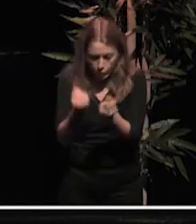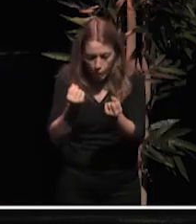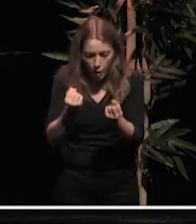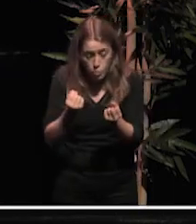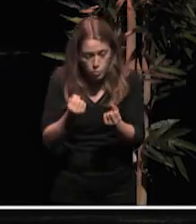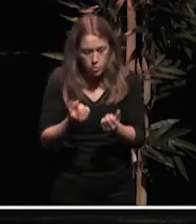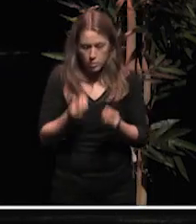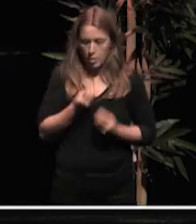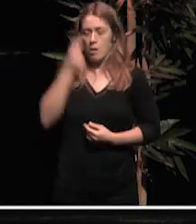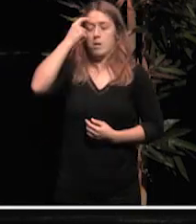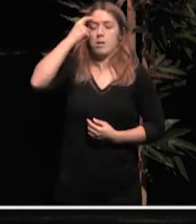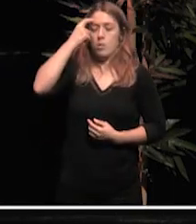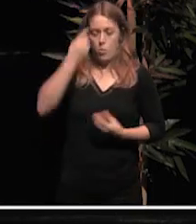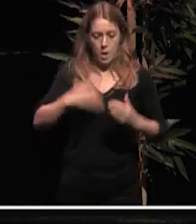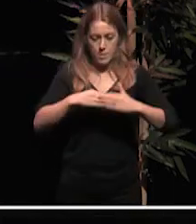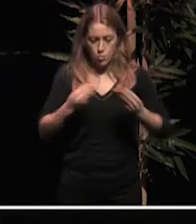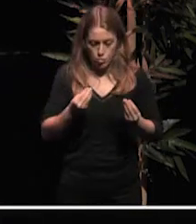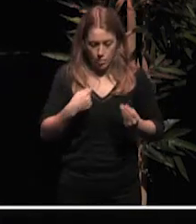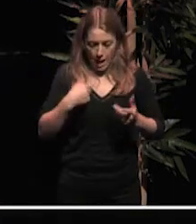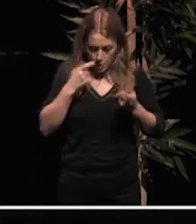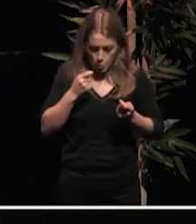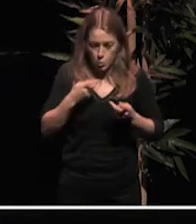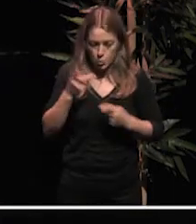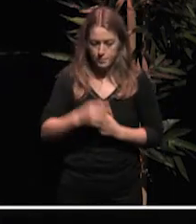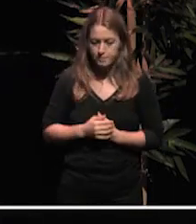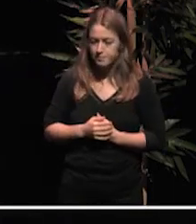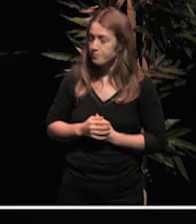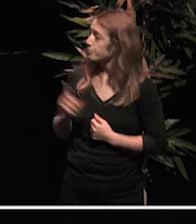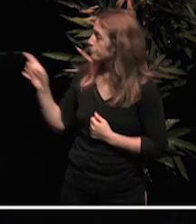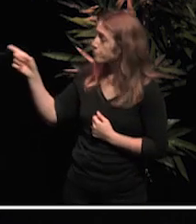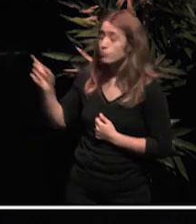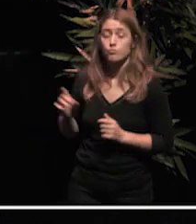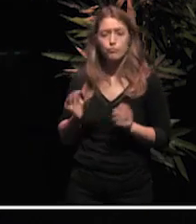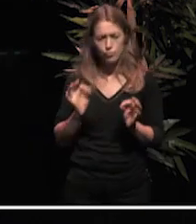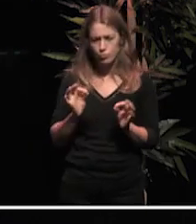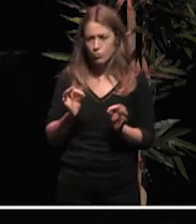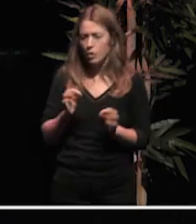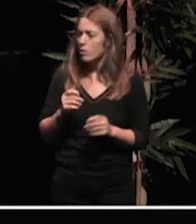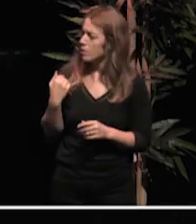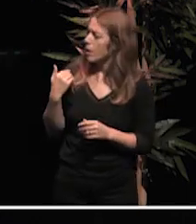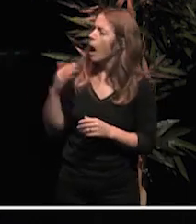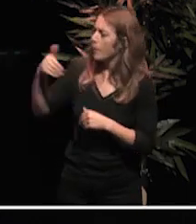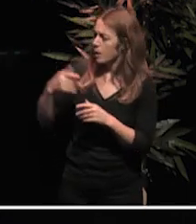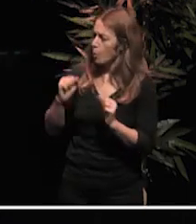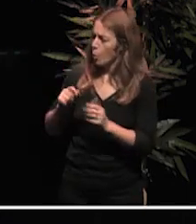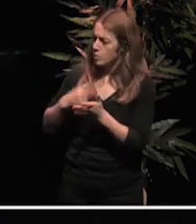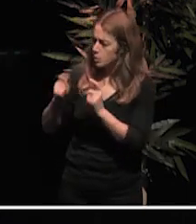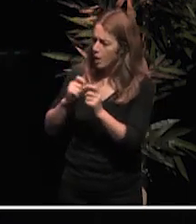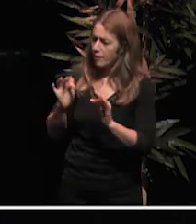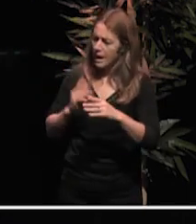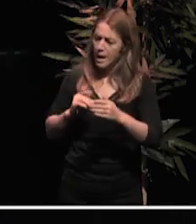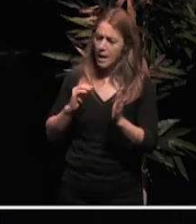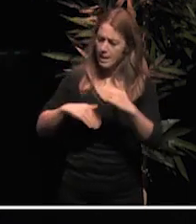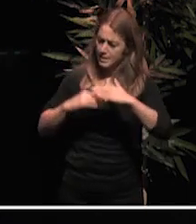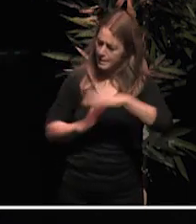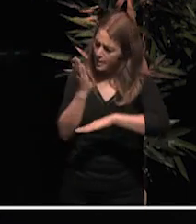connaître ses limites et faire quand même attention à ce qu'on fait. On va y revenir d'ailleurs tout à l'heure sur... dépasser ses limites. Quelle préparation